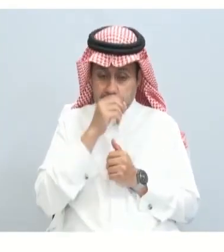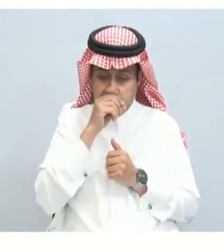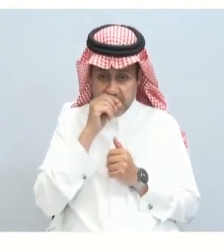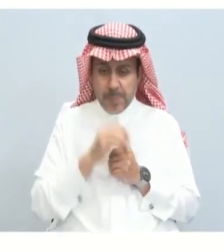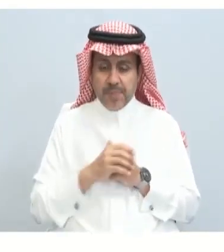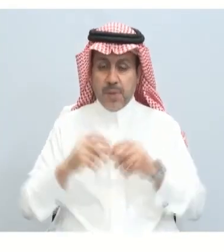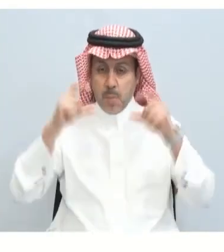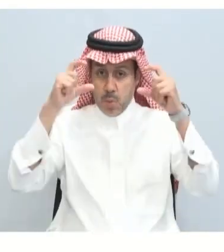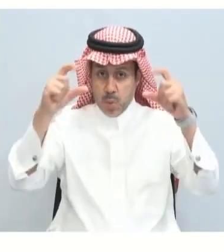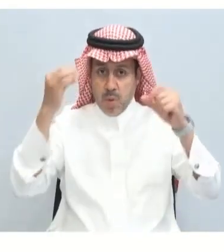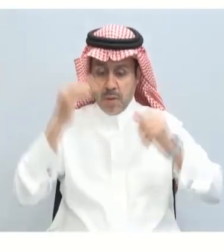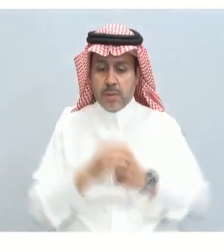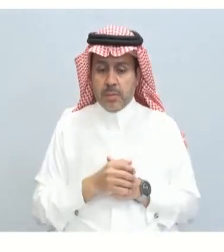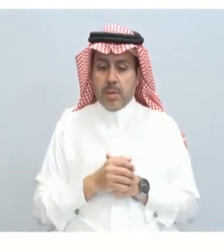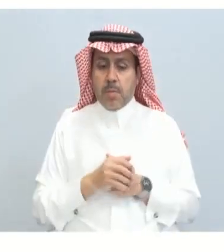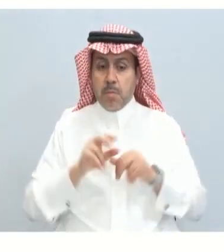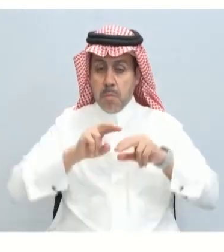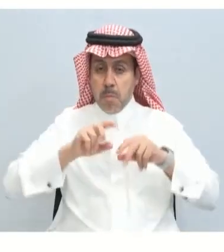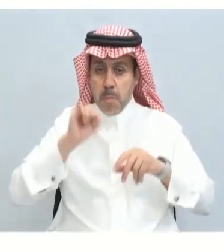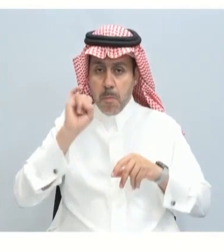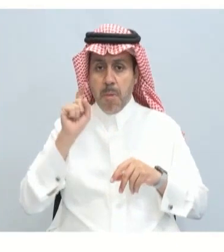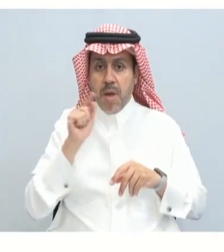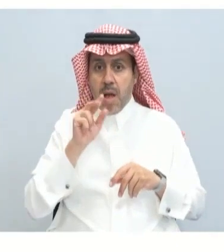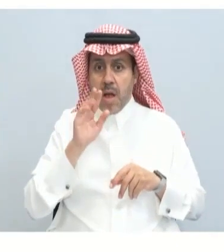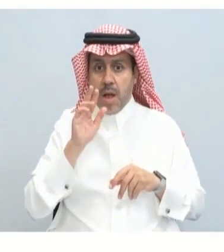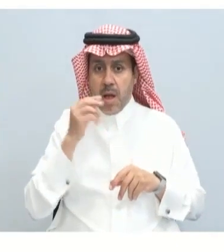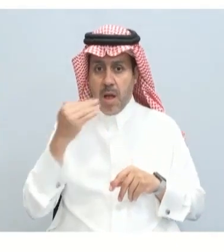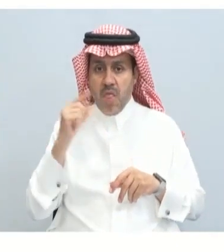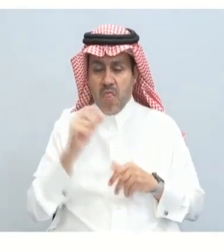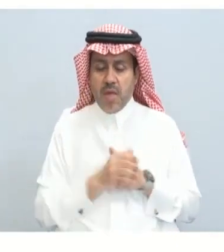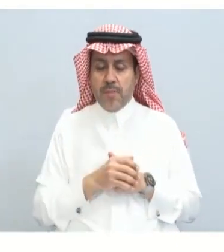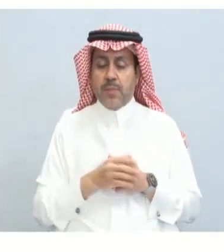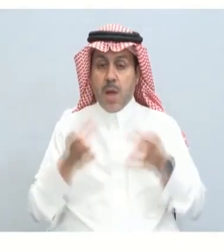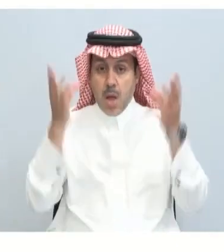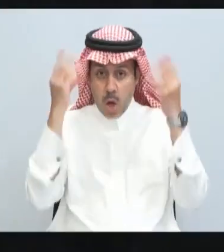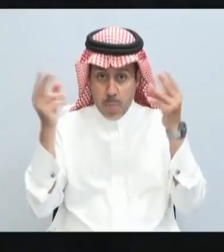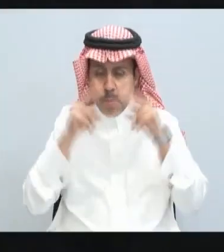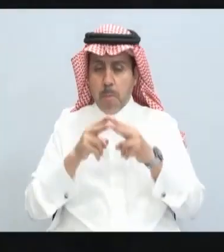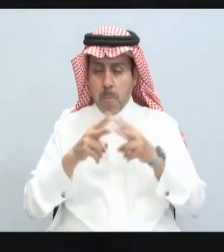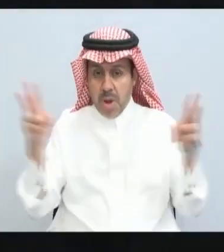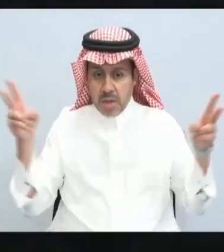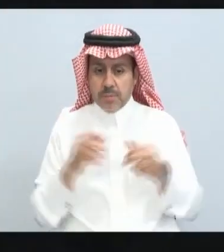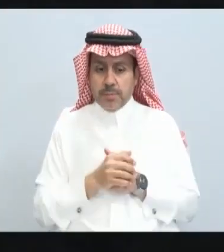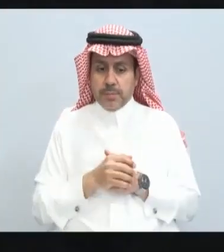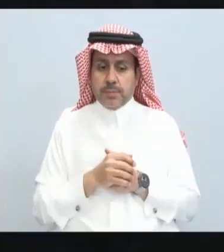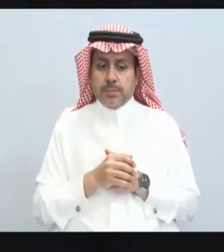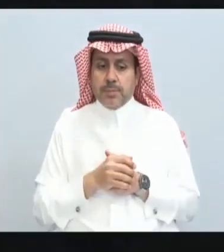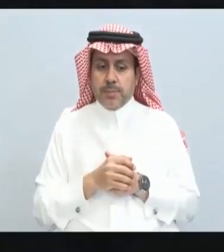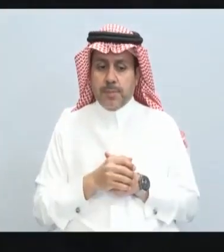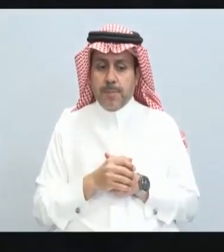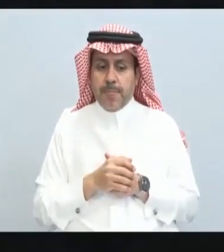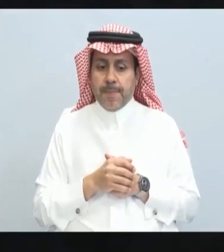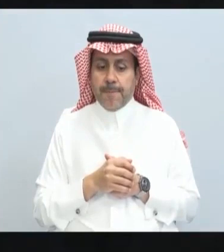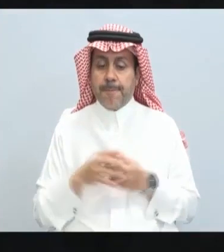فالموضوع الثالث من مباحث علم البيان ما زلنا الموضوع الثالث من بحث علم البيان الموضوع الثاني فيه علم المعاني وموضوع الاول نتحدث عن البلاغه